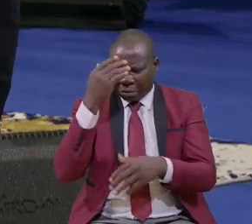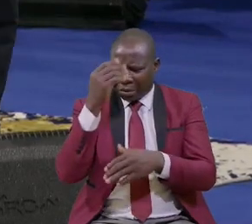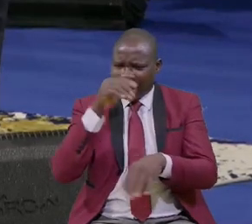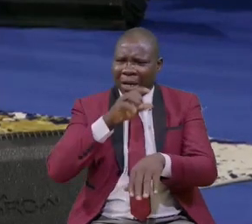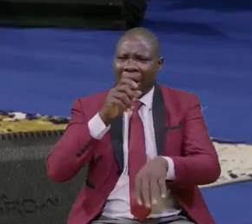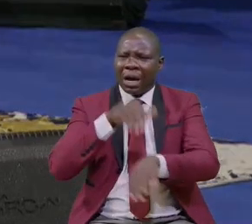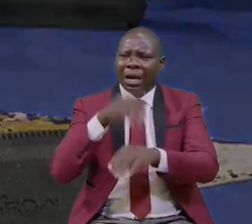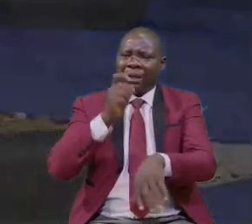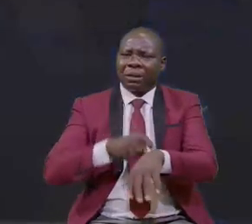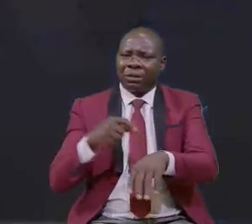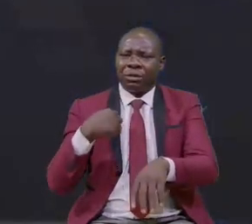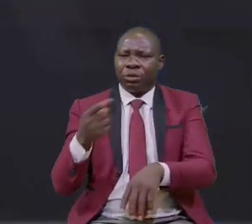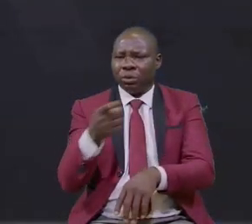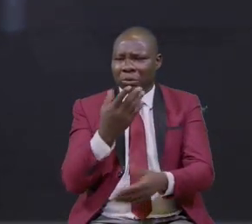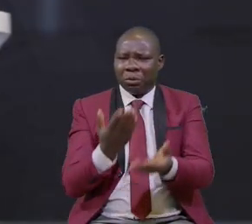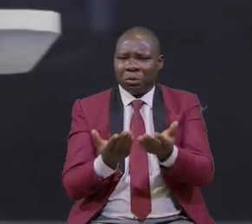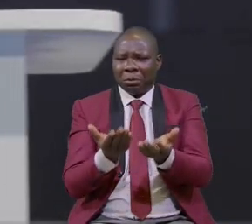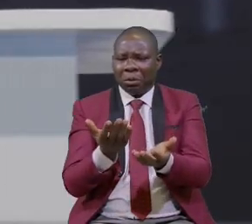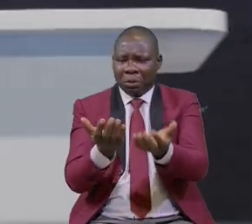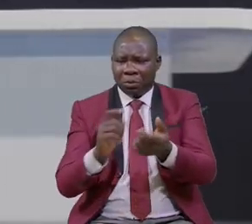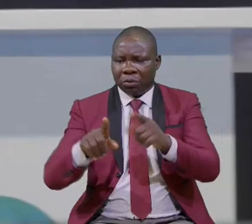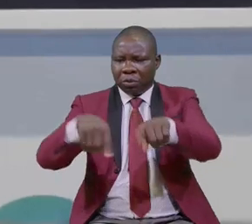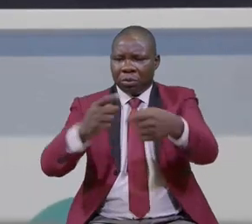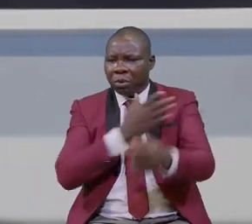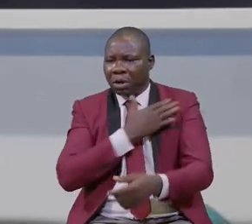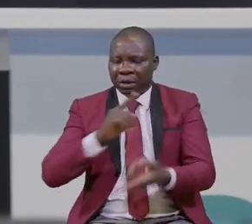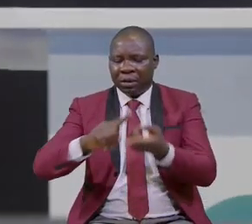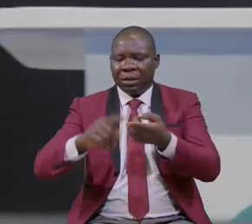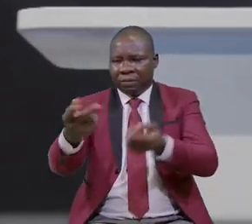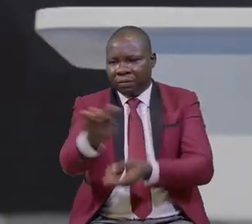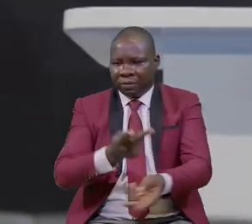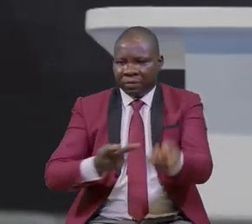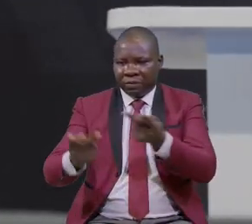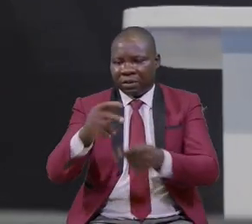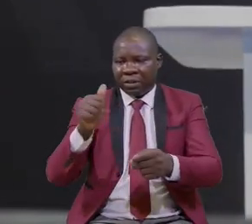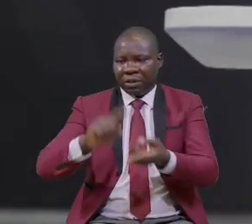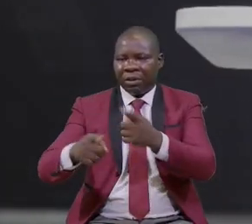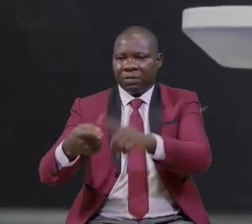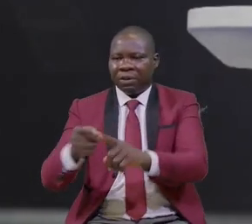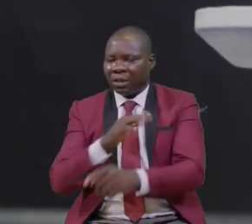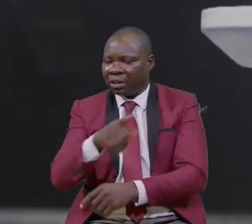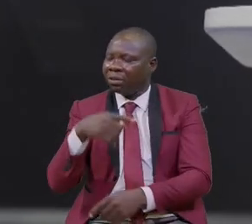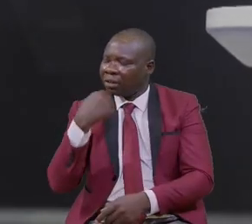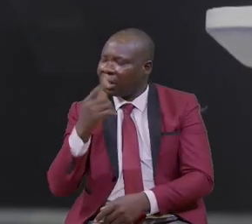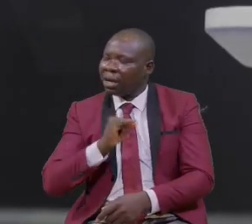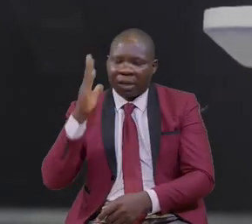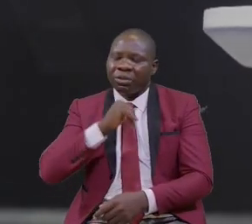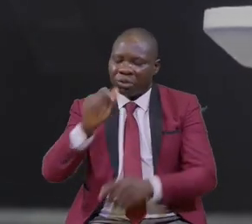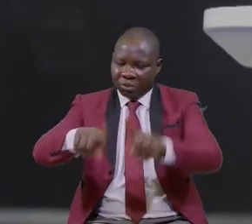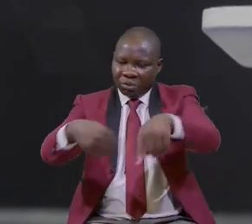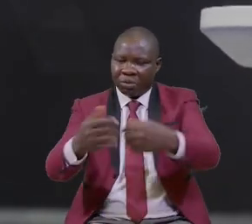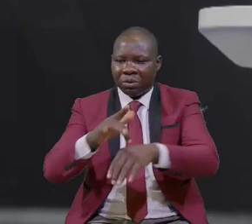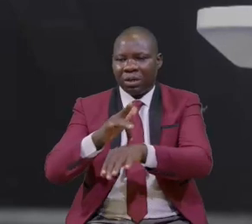Parfois, tu veux aller visiter un voisin, un ami, et tu dis, je n'irai pas les